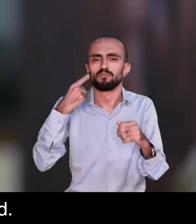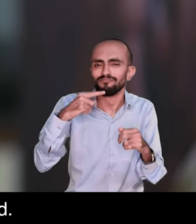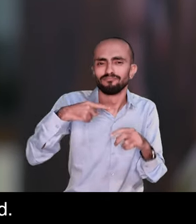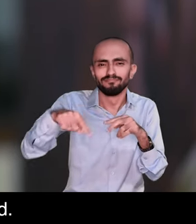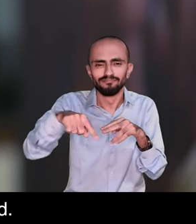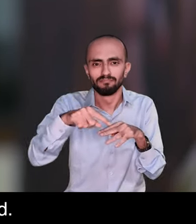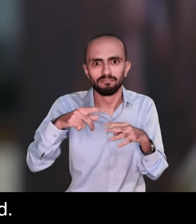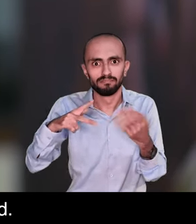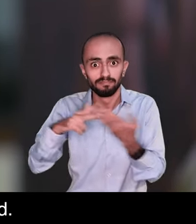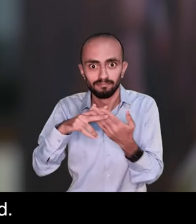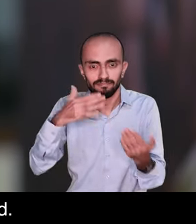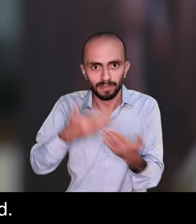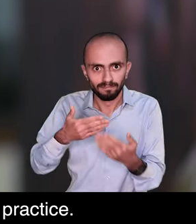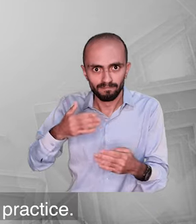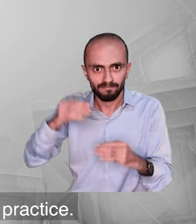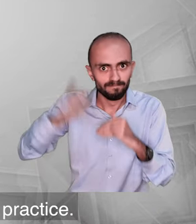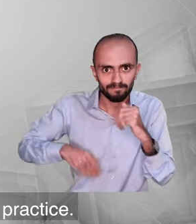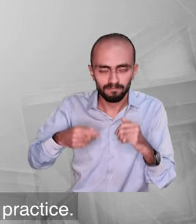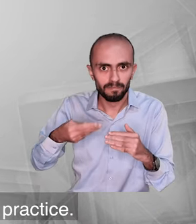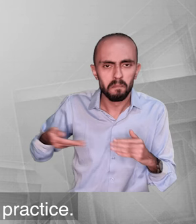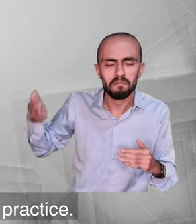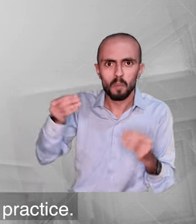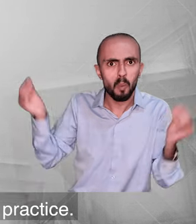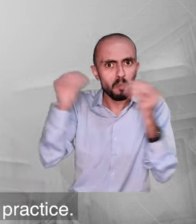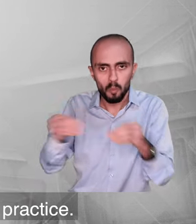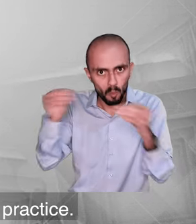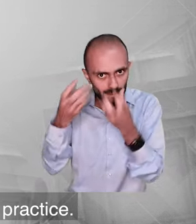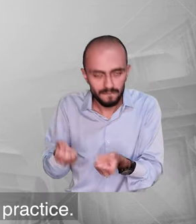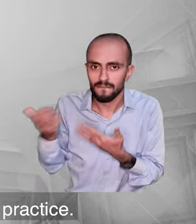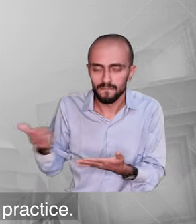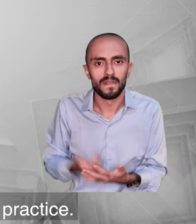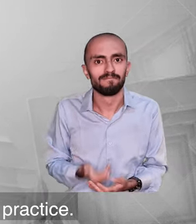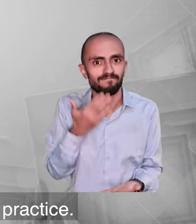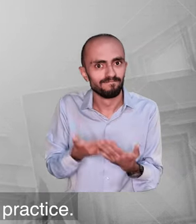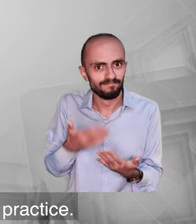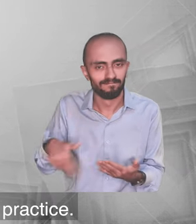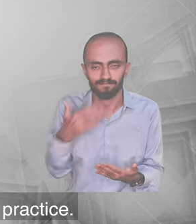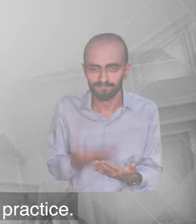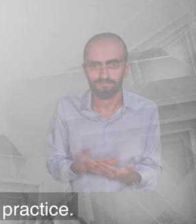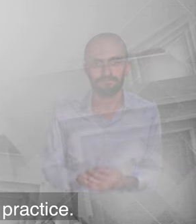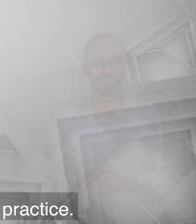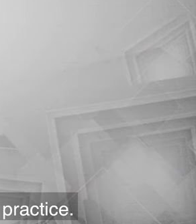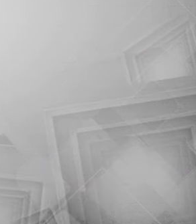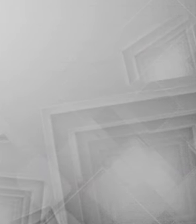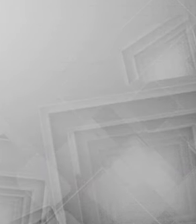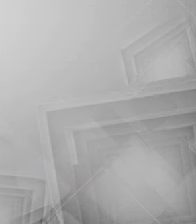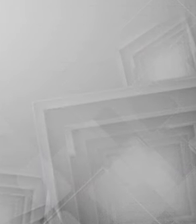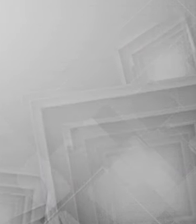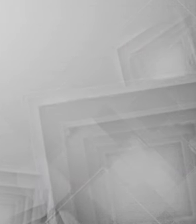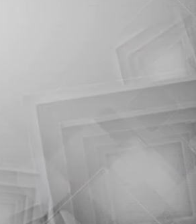وتشديد العقوبات المتعلقة بختان الإناث، أما في الصومال تم استحداث مشروع قانون لتجريم هذه الممارسة الضارة.